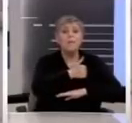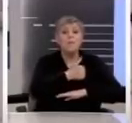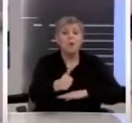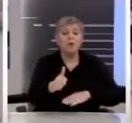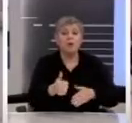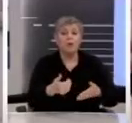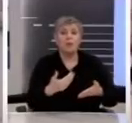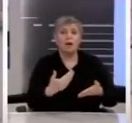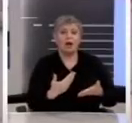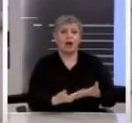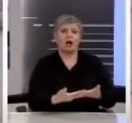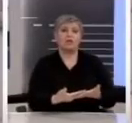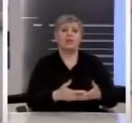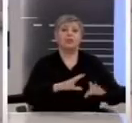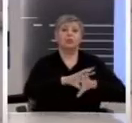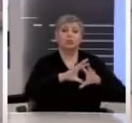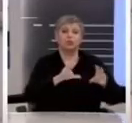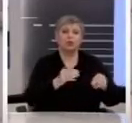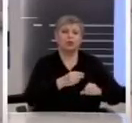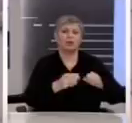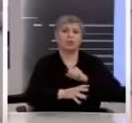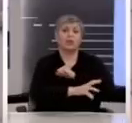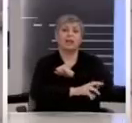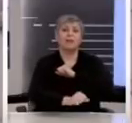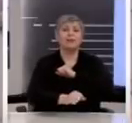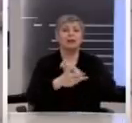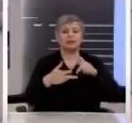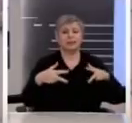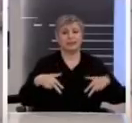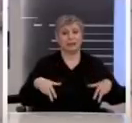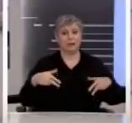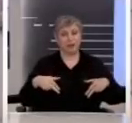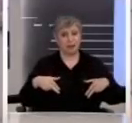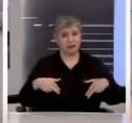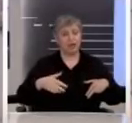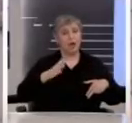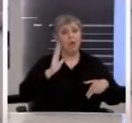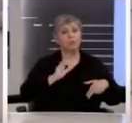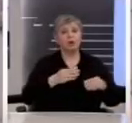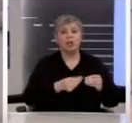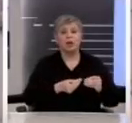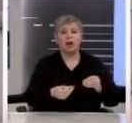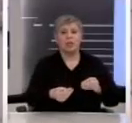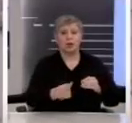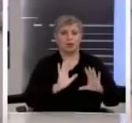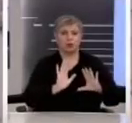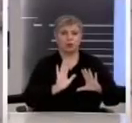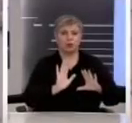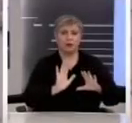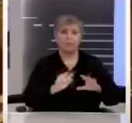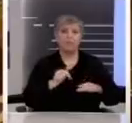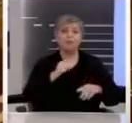του Γενικού Γραμματέα και μόνο της κυβέρνησης μπορεί να τα δώσει. Επιτρέψτε μου,